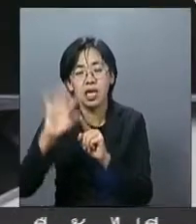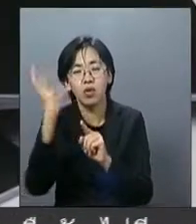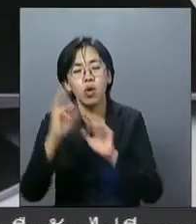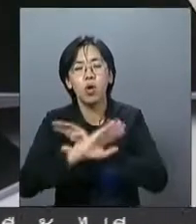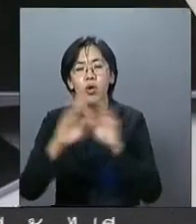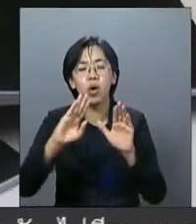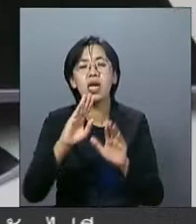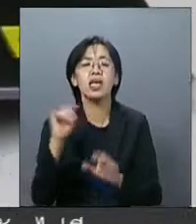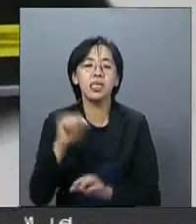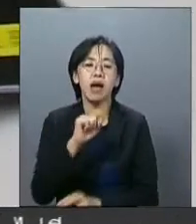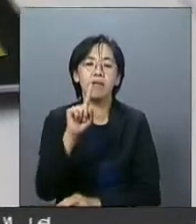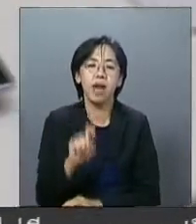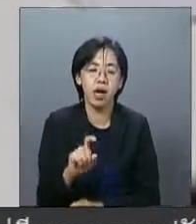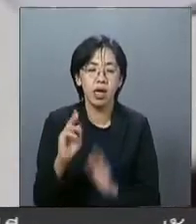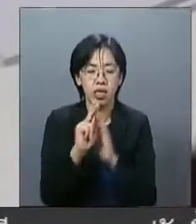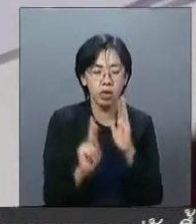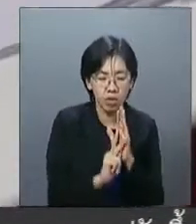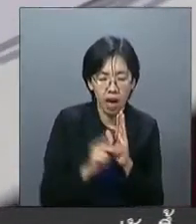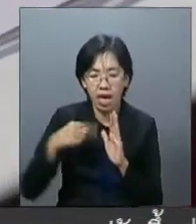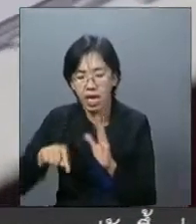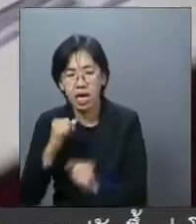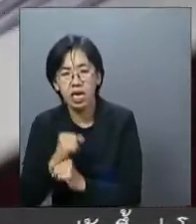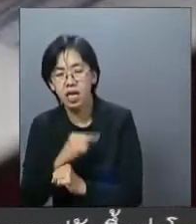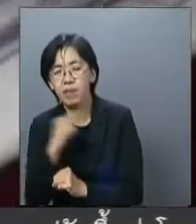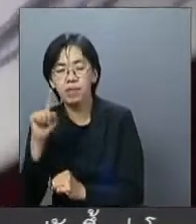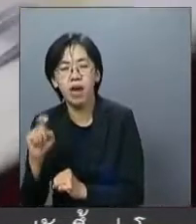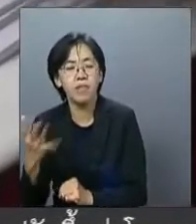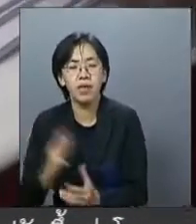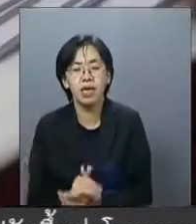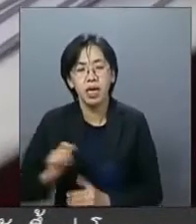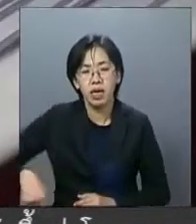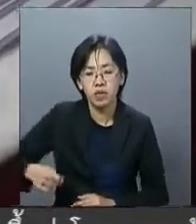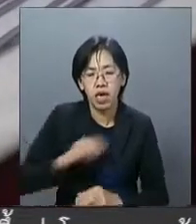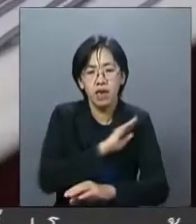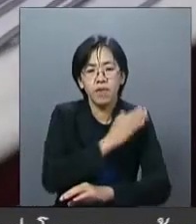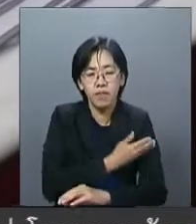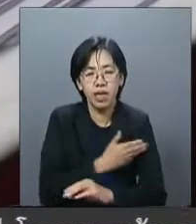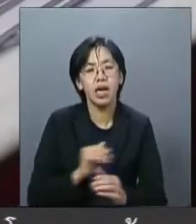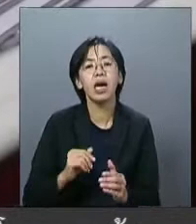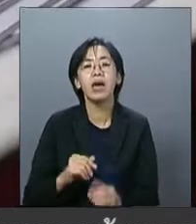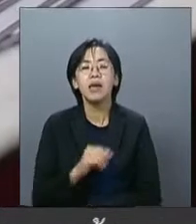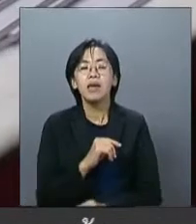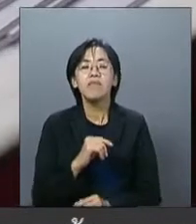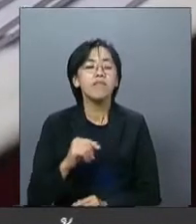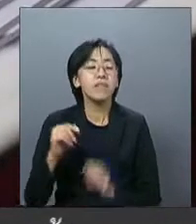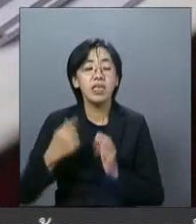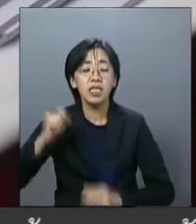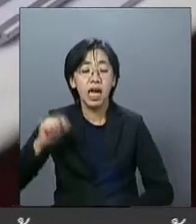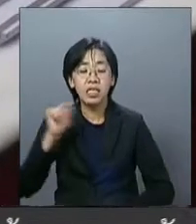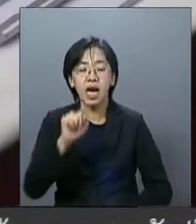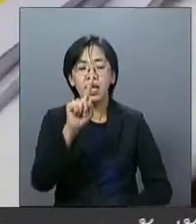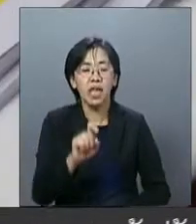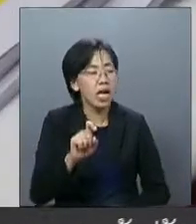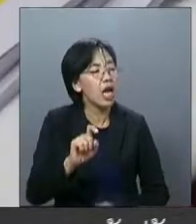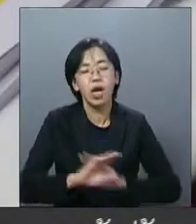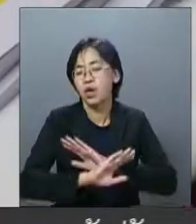ทั้งในทางกฎหมายและในทางปฏิบัติแล้วรวมทั้งกัมพูชาและฟิลิปปินส์ได้ยกเลิกโทษประหารชีวิตสำหรับความผิดทางอาญาทุกประเภ